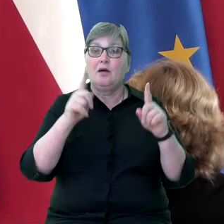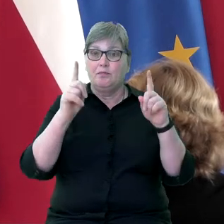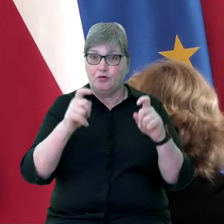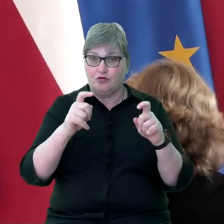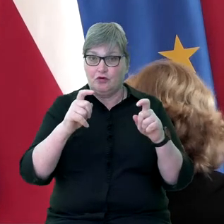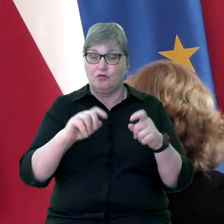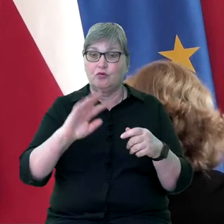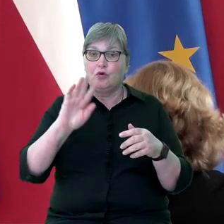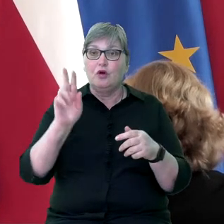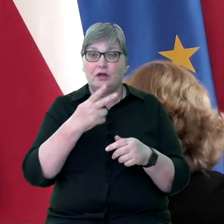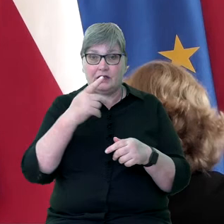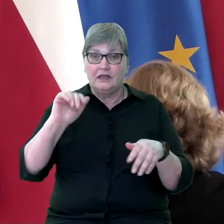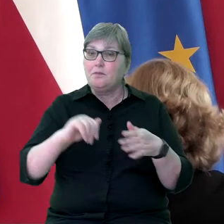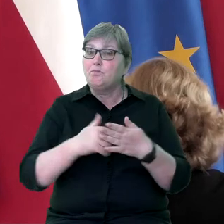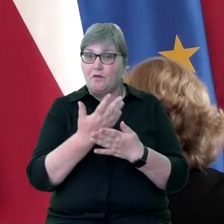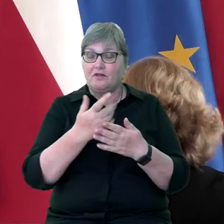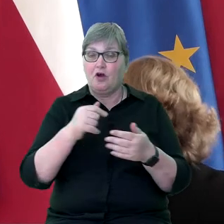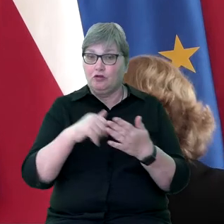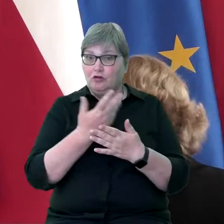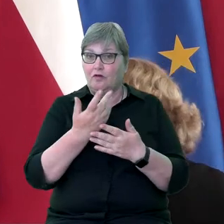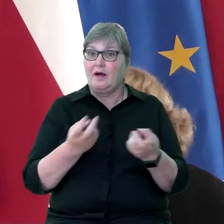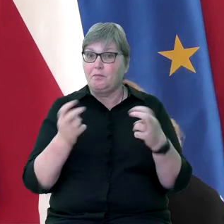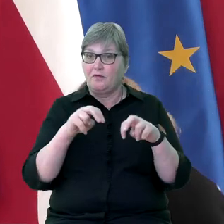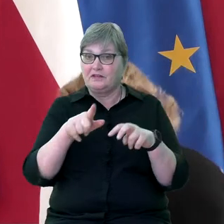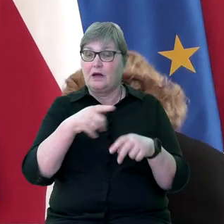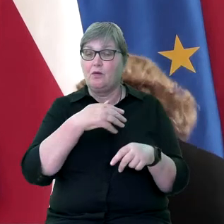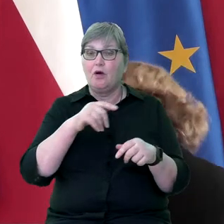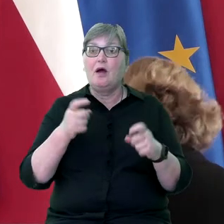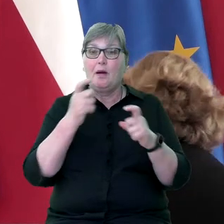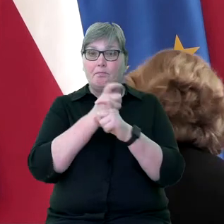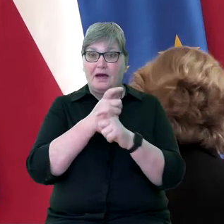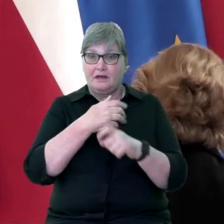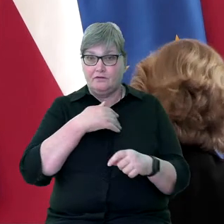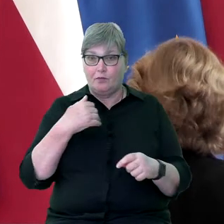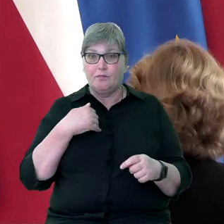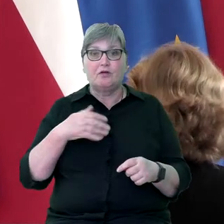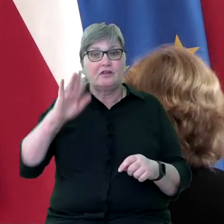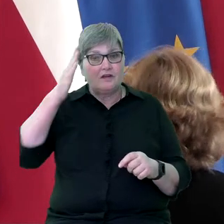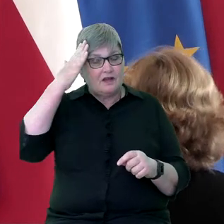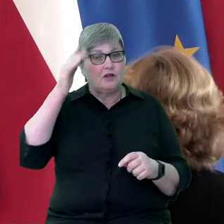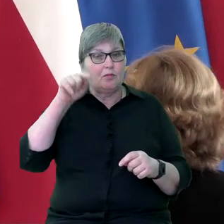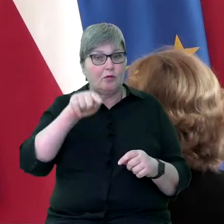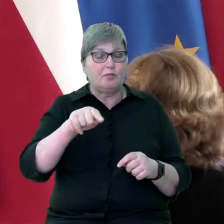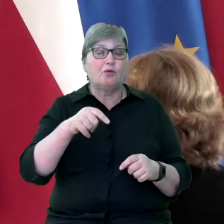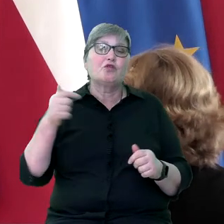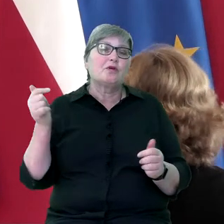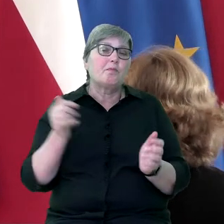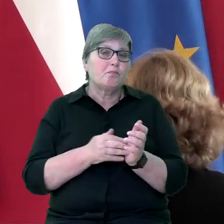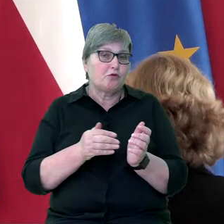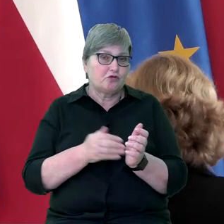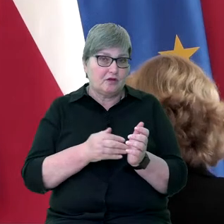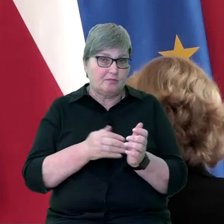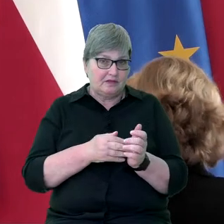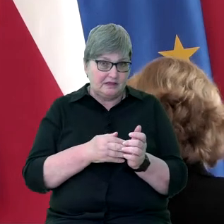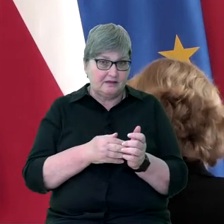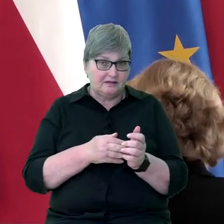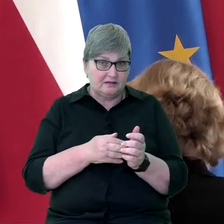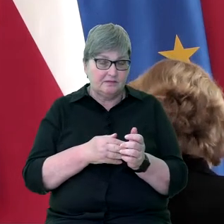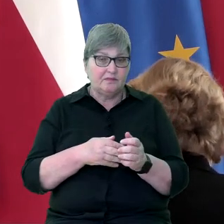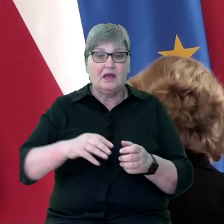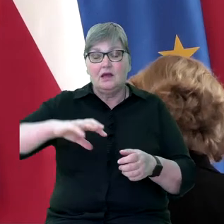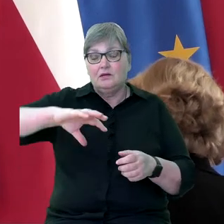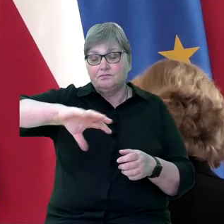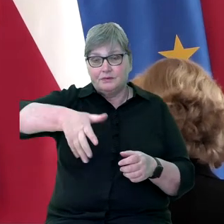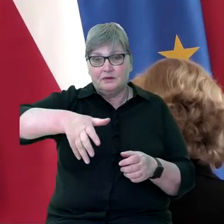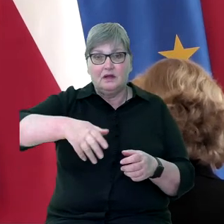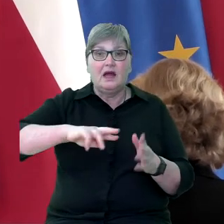polskiego istniało głębokie przekonanie, że konieczne jest zbudowanie korpusu administracji, który stanowiłby gwarancję